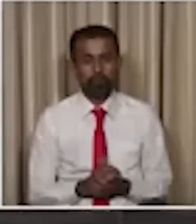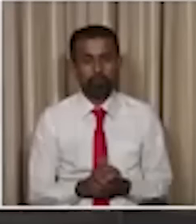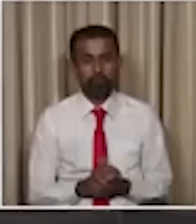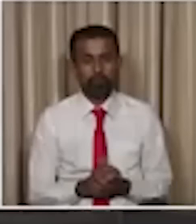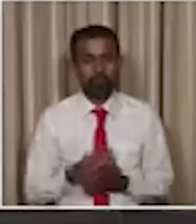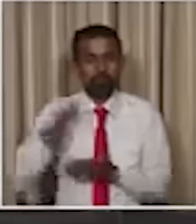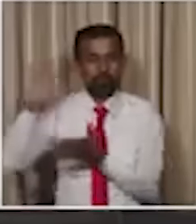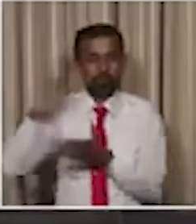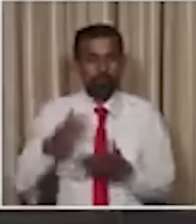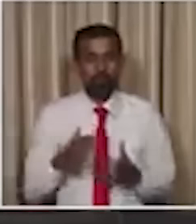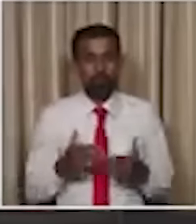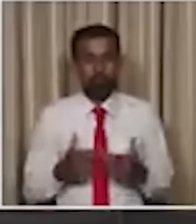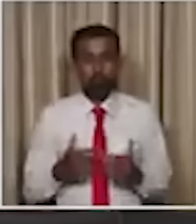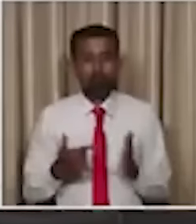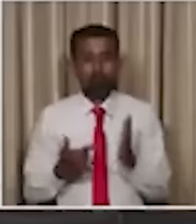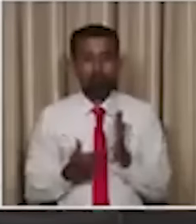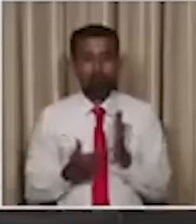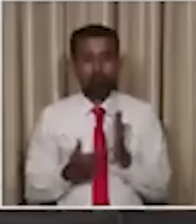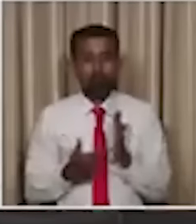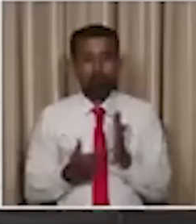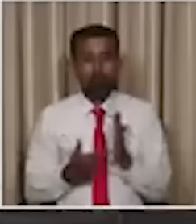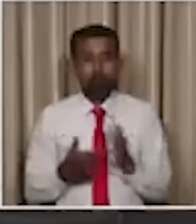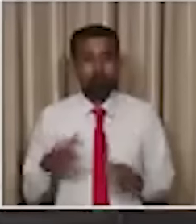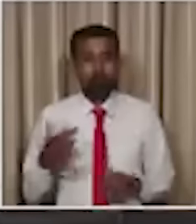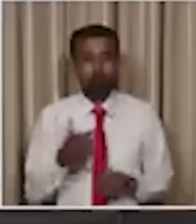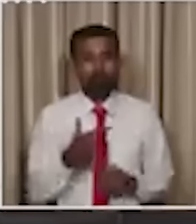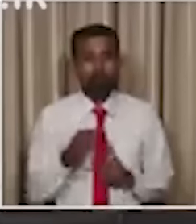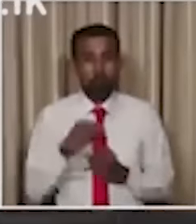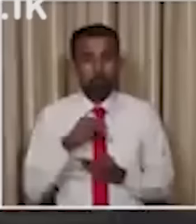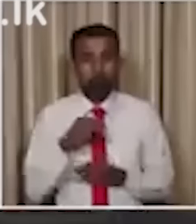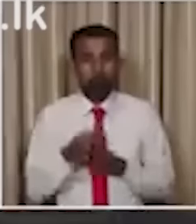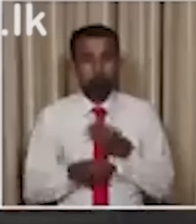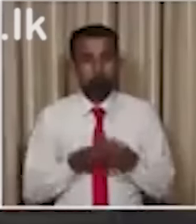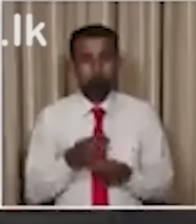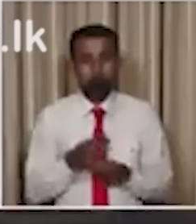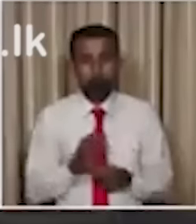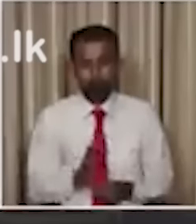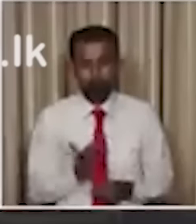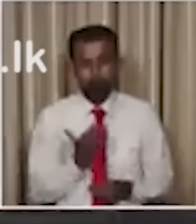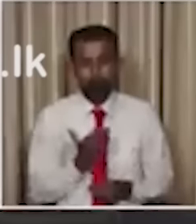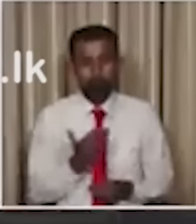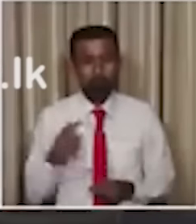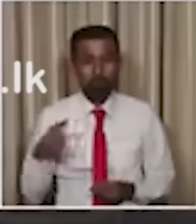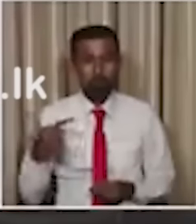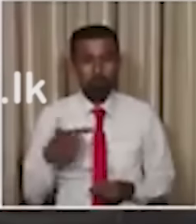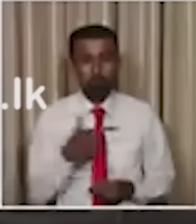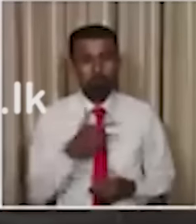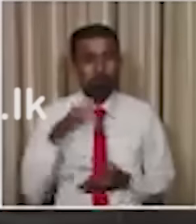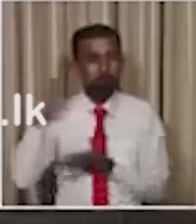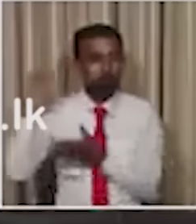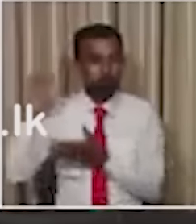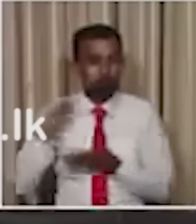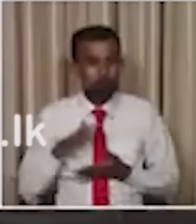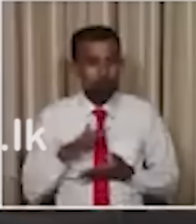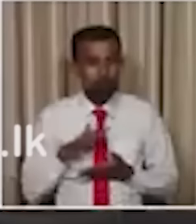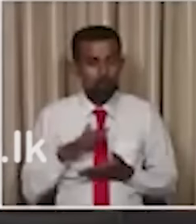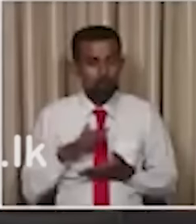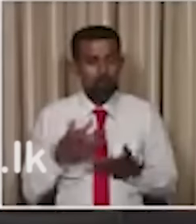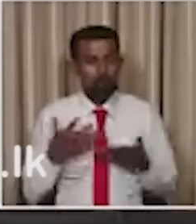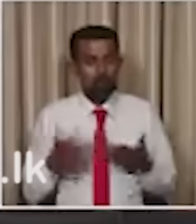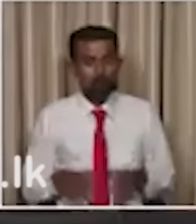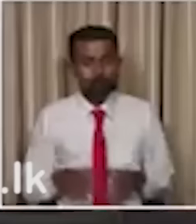තිබිණි. තවද ට්‍රොපිකල් ෆිෂ් ඉන්ටර්නැෂනල් ප්‍රයිවට් ලිමිටඩ් ආයතනය විසින් එම මසුන් මෙරට ආයනයනය කර තිබූ